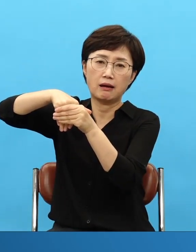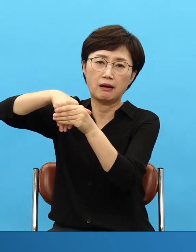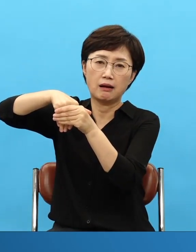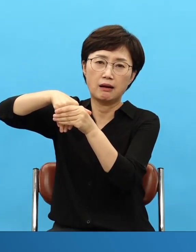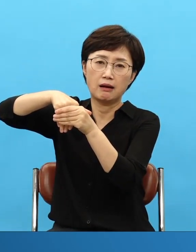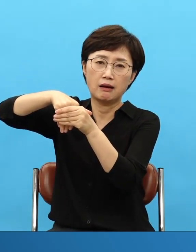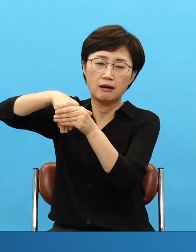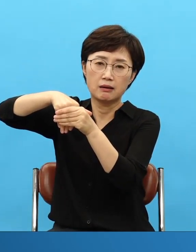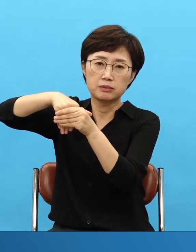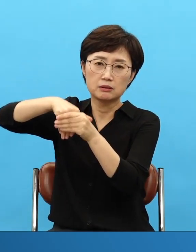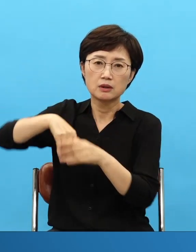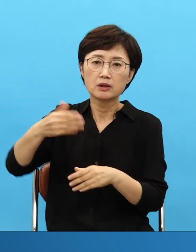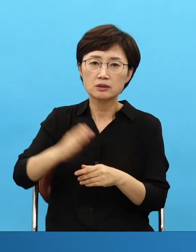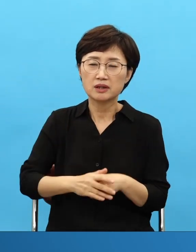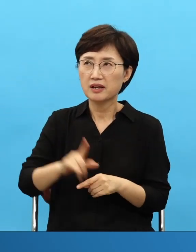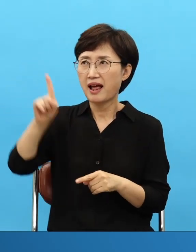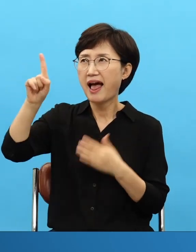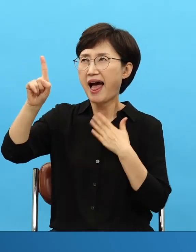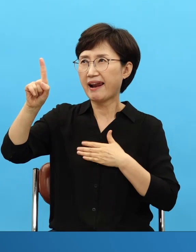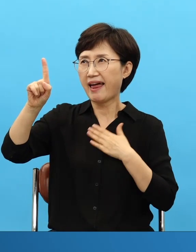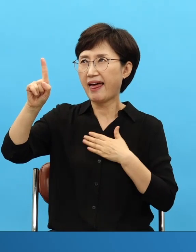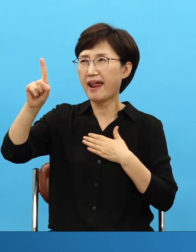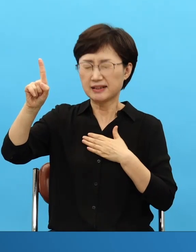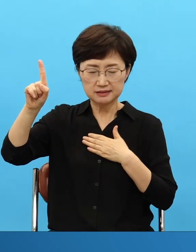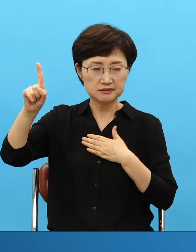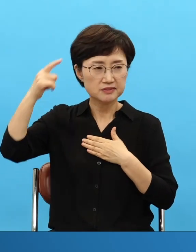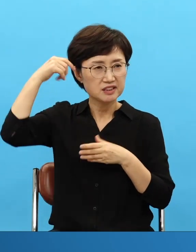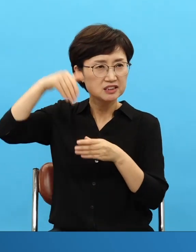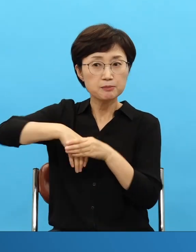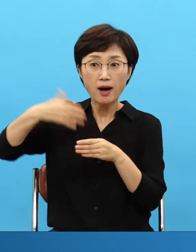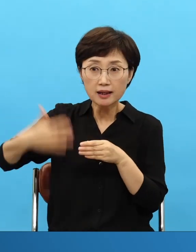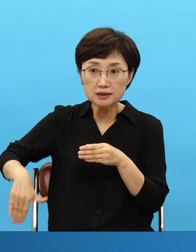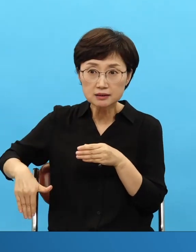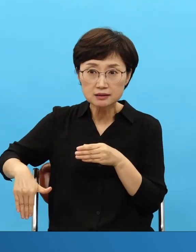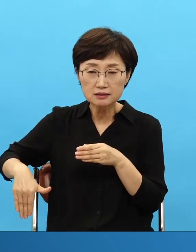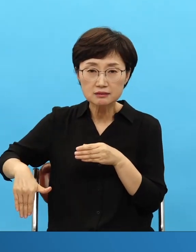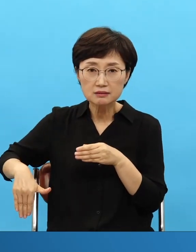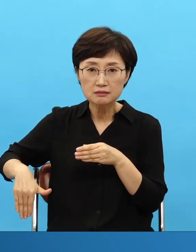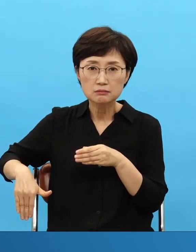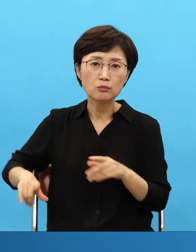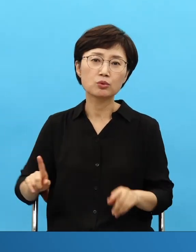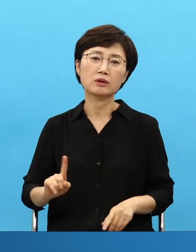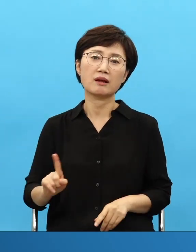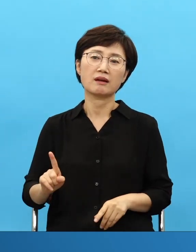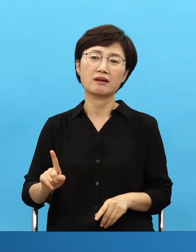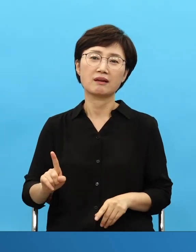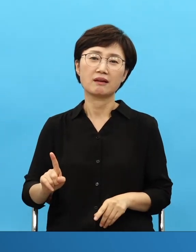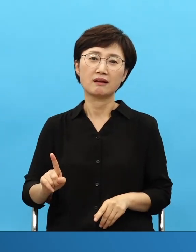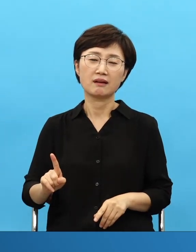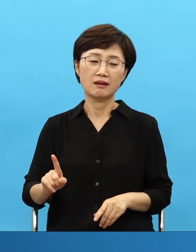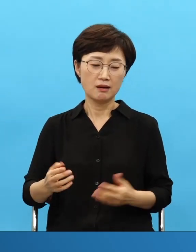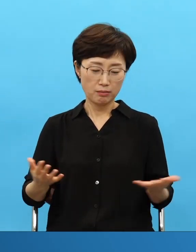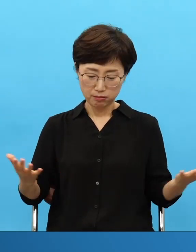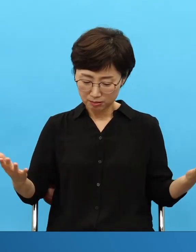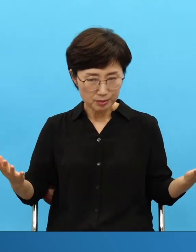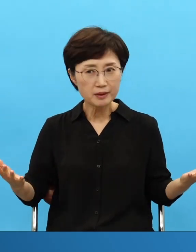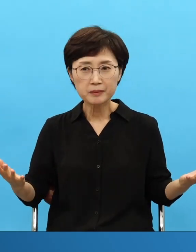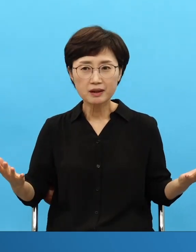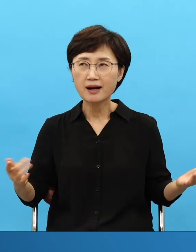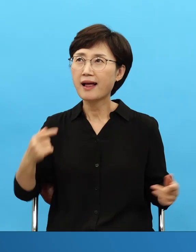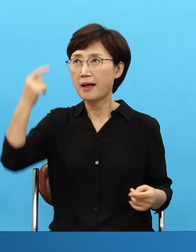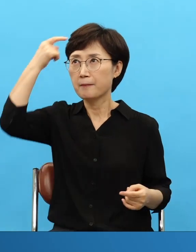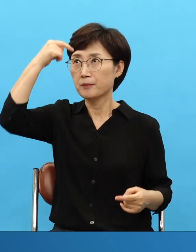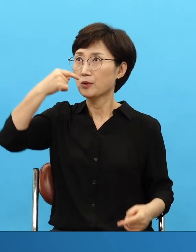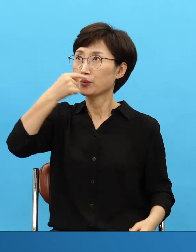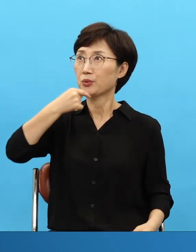이게 안 심겨졌단 말이에요. 아무것도 안 되는 거예요. The problem is, if you don't have this planted inside of you, then nothing will happen. 막 가는 곳마다